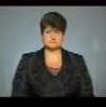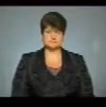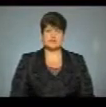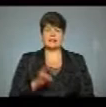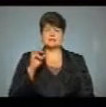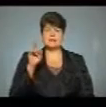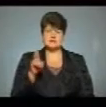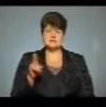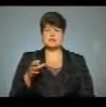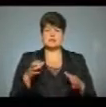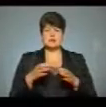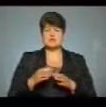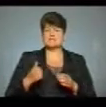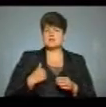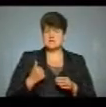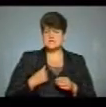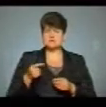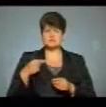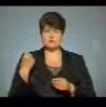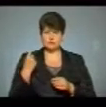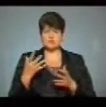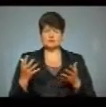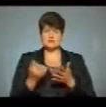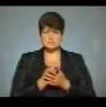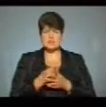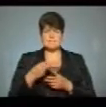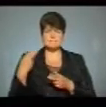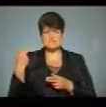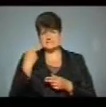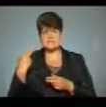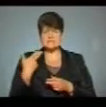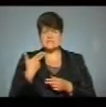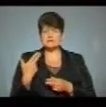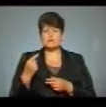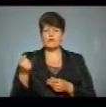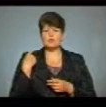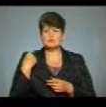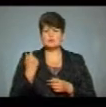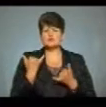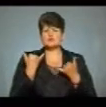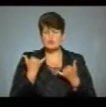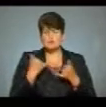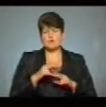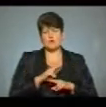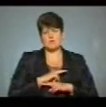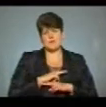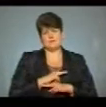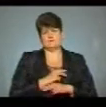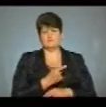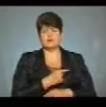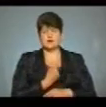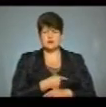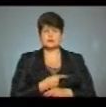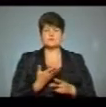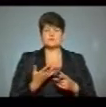Нацгвардієць із Тернопільщини, якого знайшли із пораненням у голову 29 липня на Одещині, сьогодні помер у лікарні. Про це нам повідомив пресофіцер